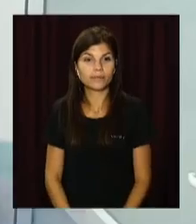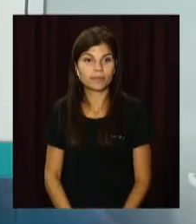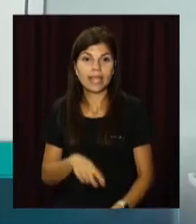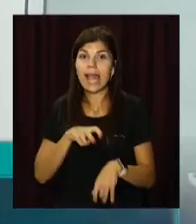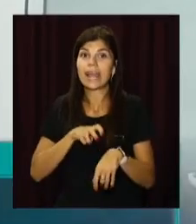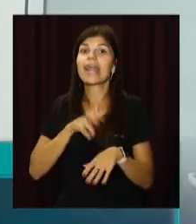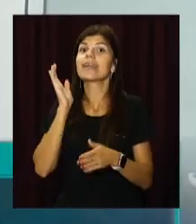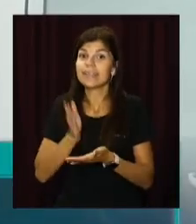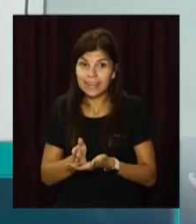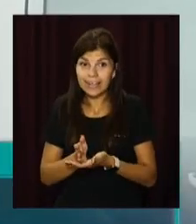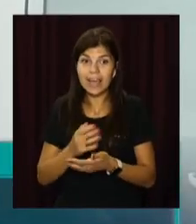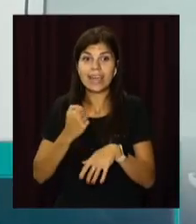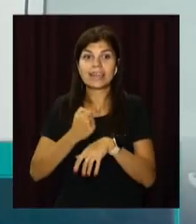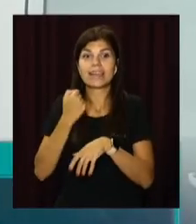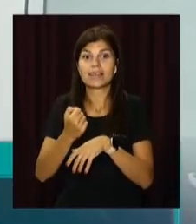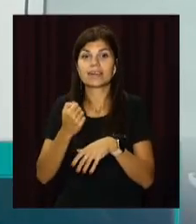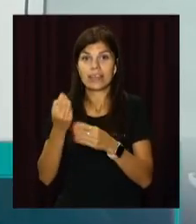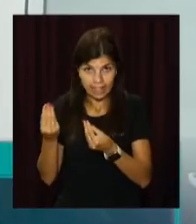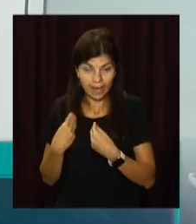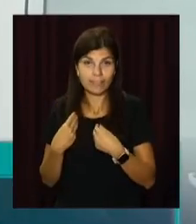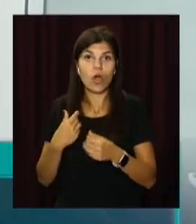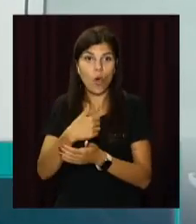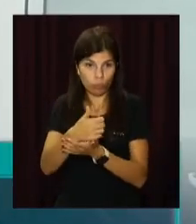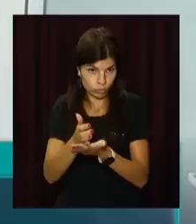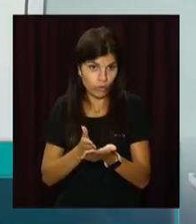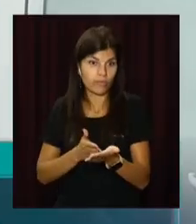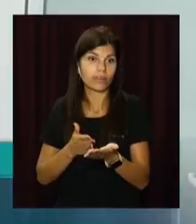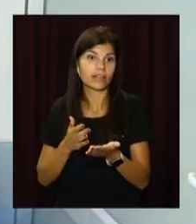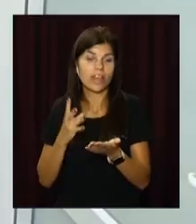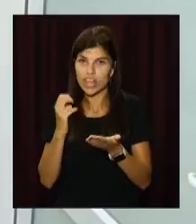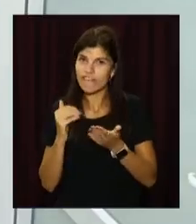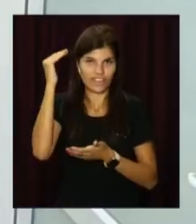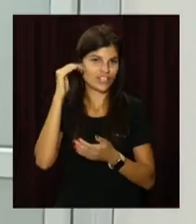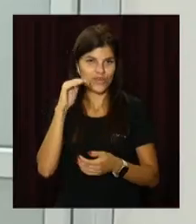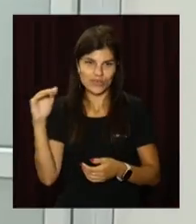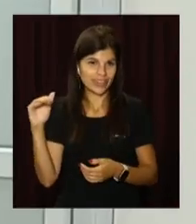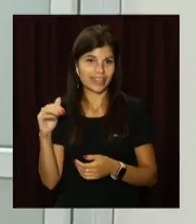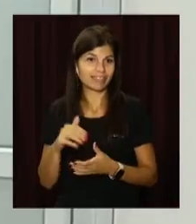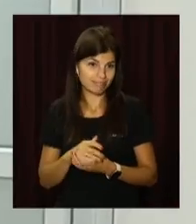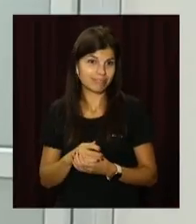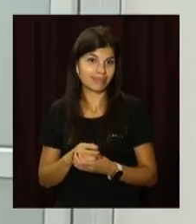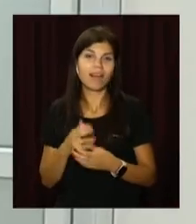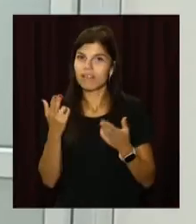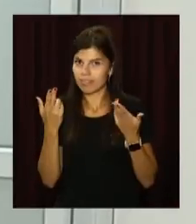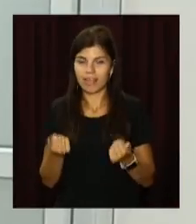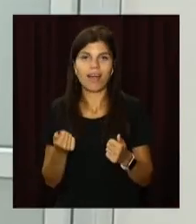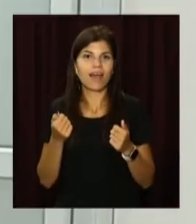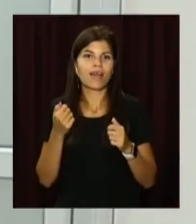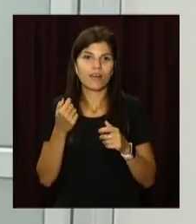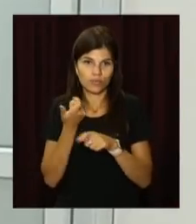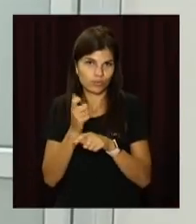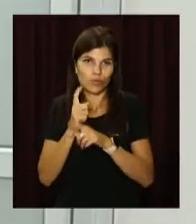Лікар є, направлення дають, обслуговування на вищому рівні. Більш зручніше буде тут,